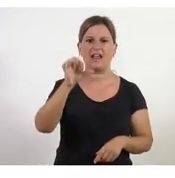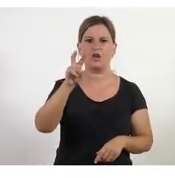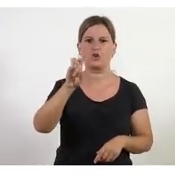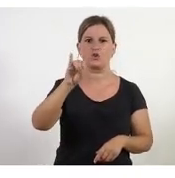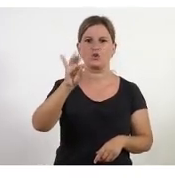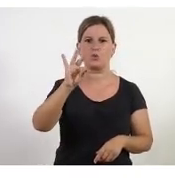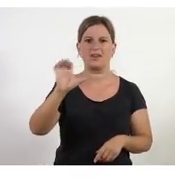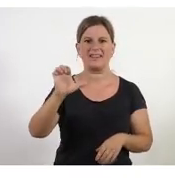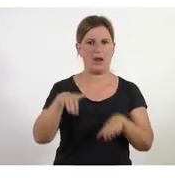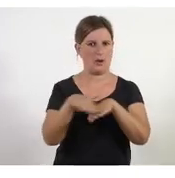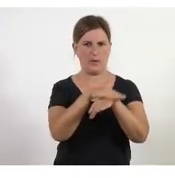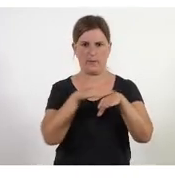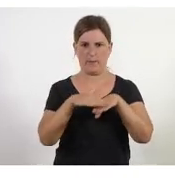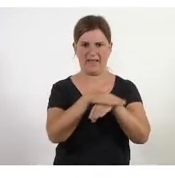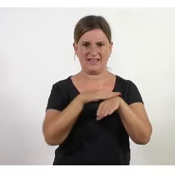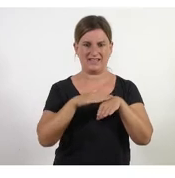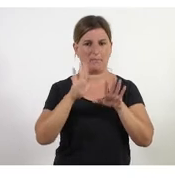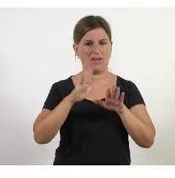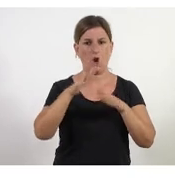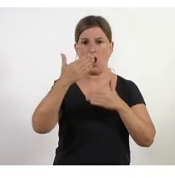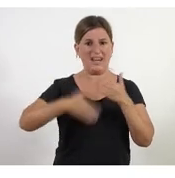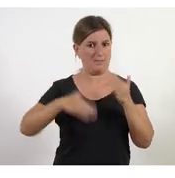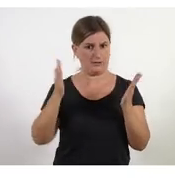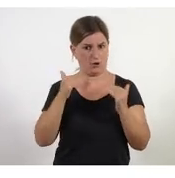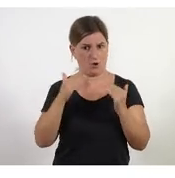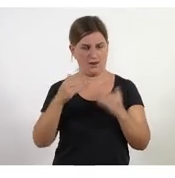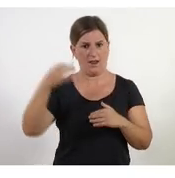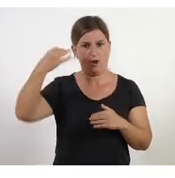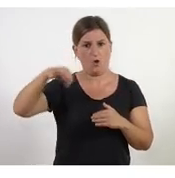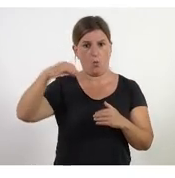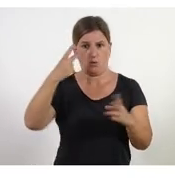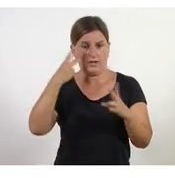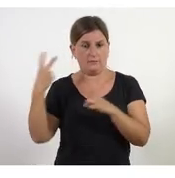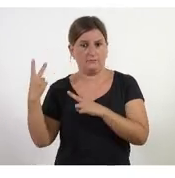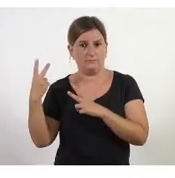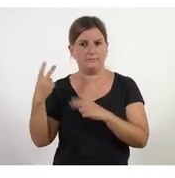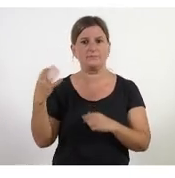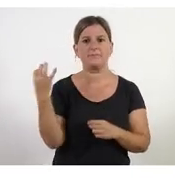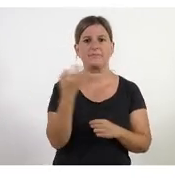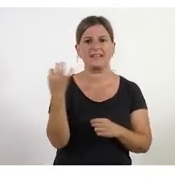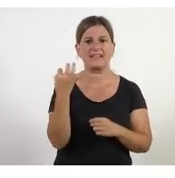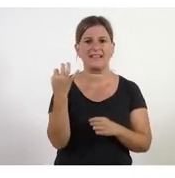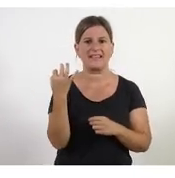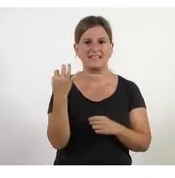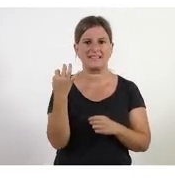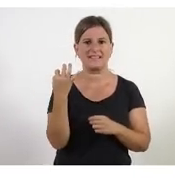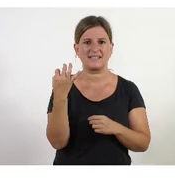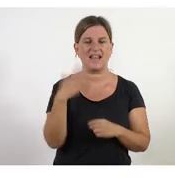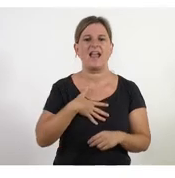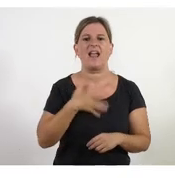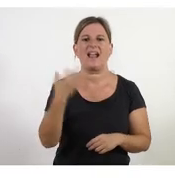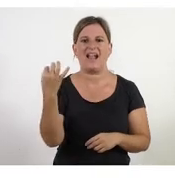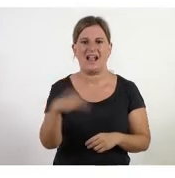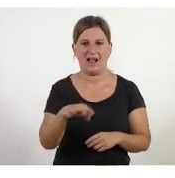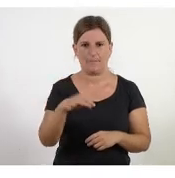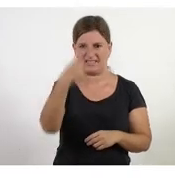que no hi ha limitacions més que, per exemple, ho estem veient en pantalla, el nivell de capacitat